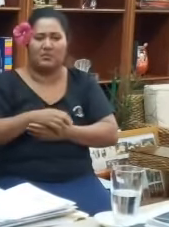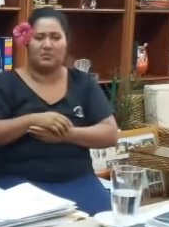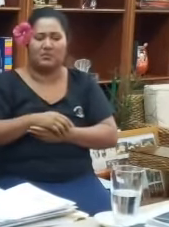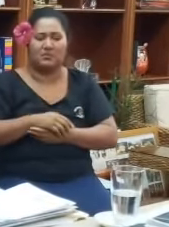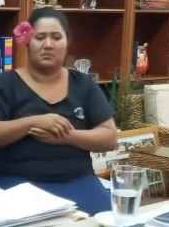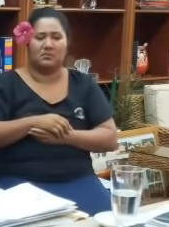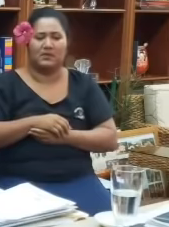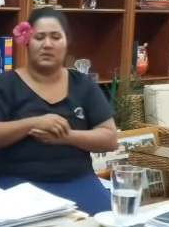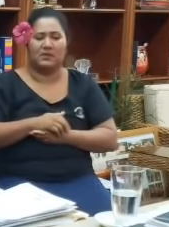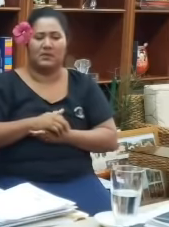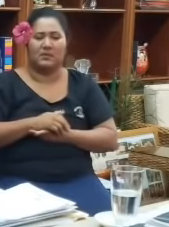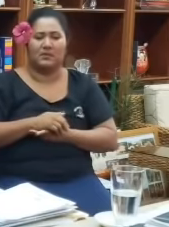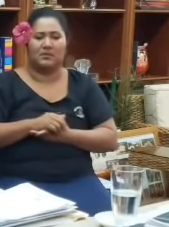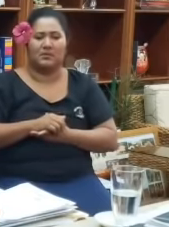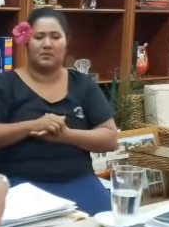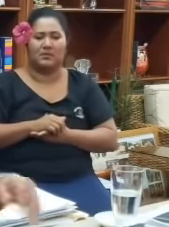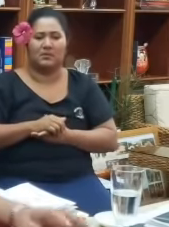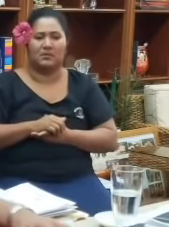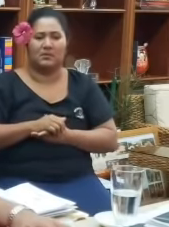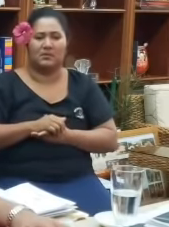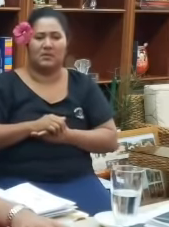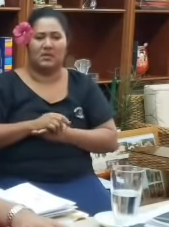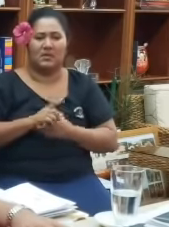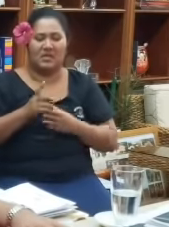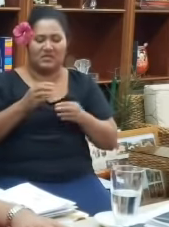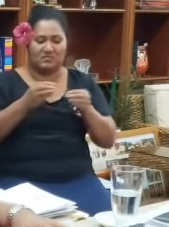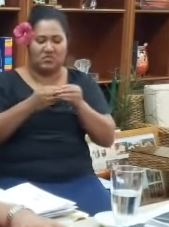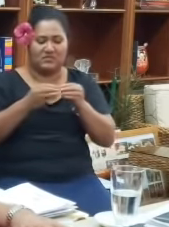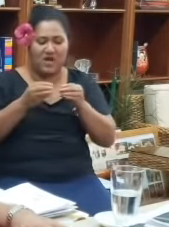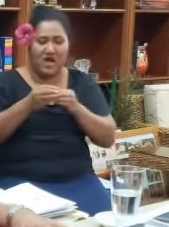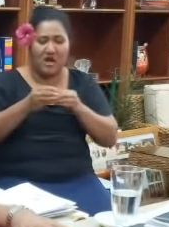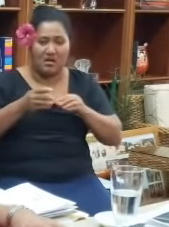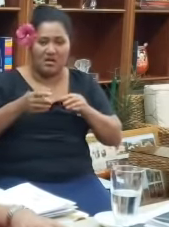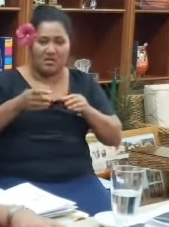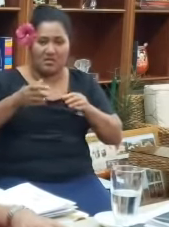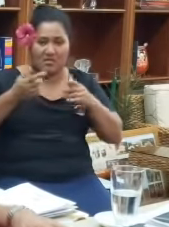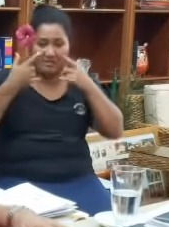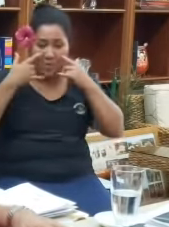elle. Il en a fait sa faloïa. Sa.